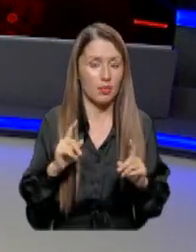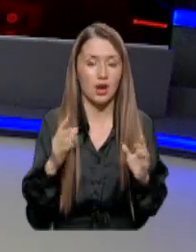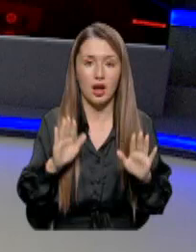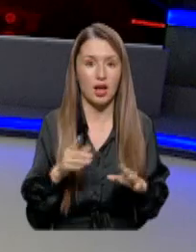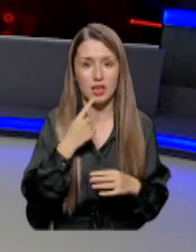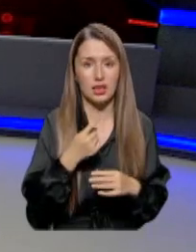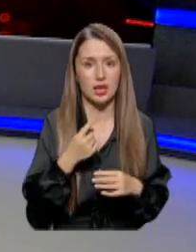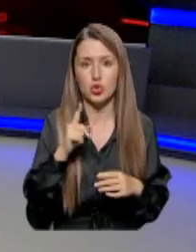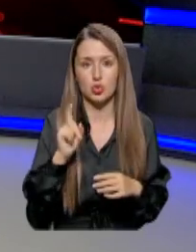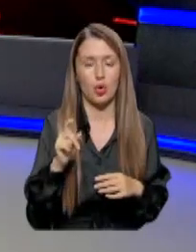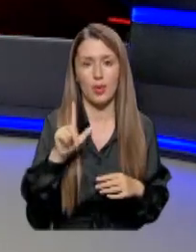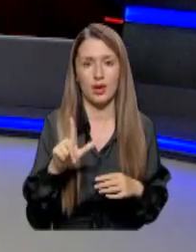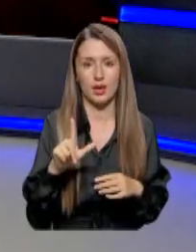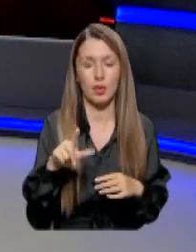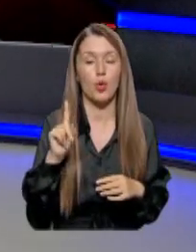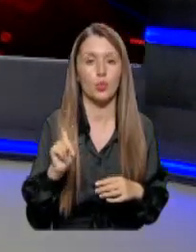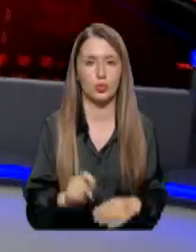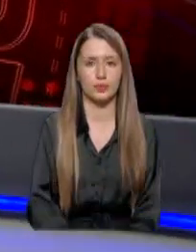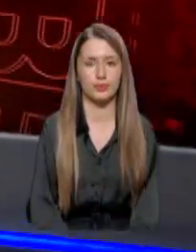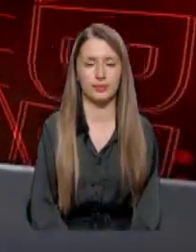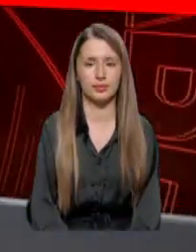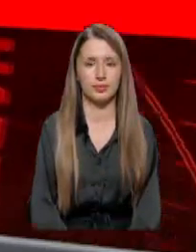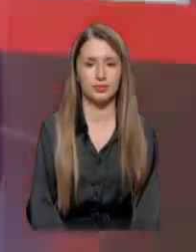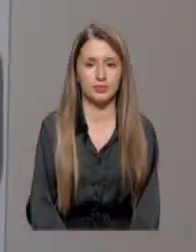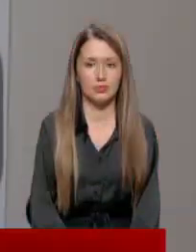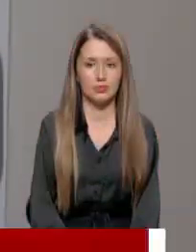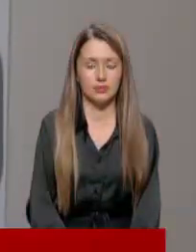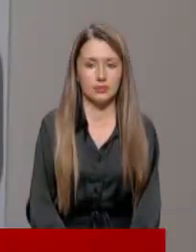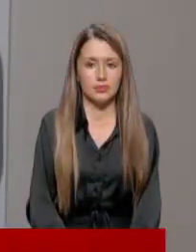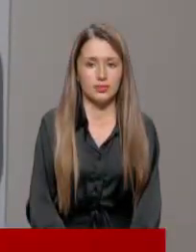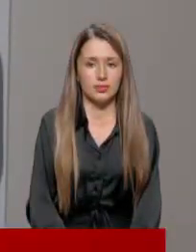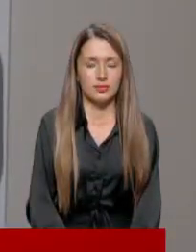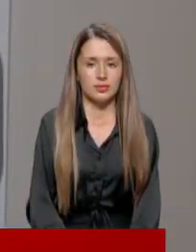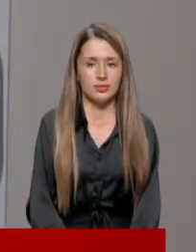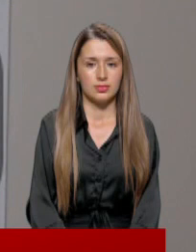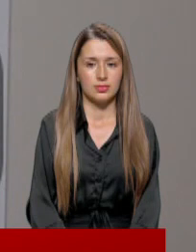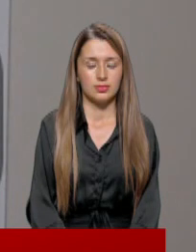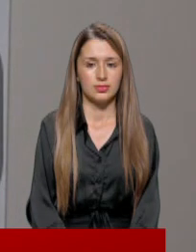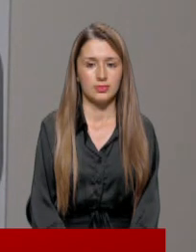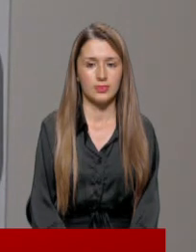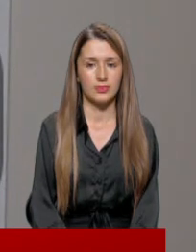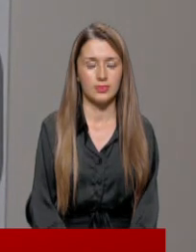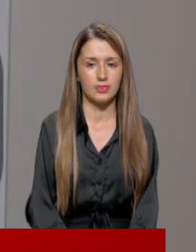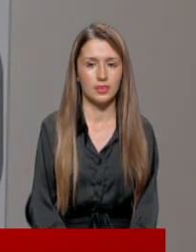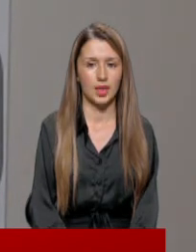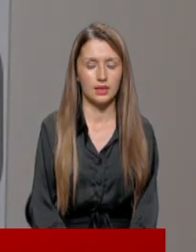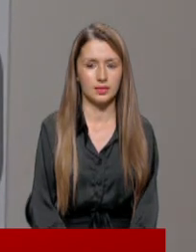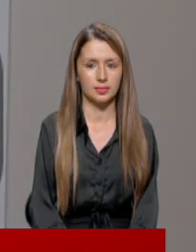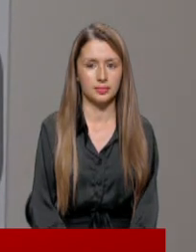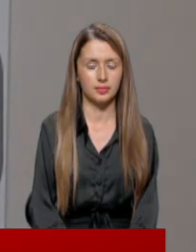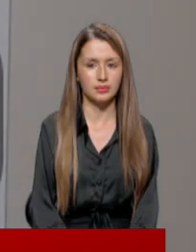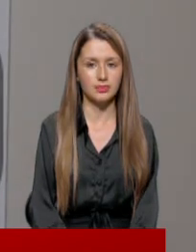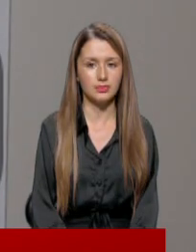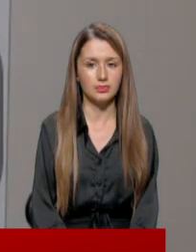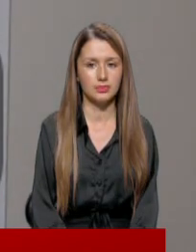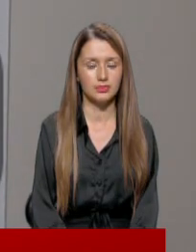kaldı diye de sormak gerekmiyor mu? TÜİK 6 ay için şu anda da %78 küsür diye böyle küsurat da